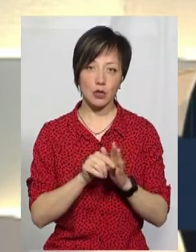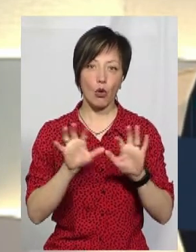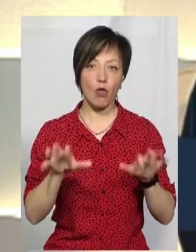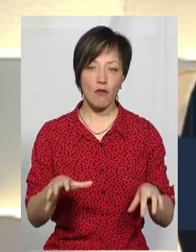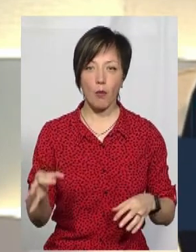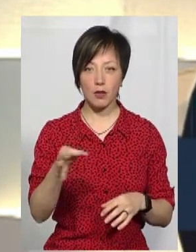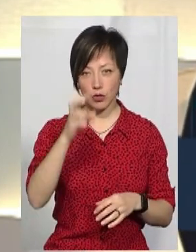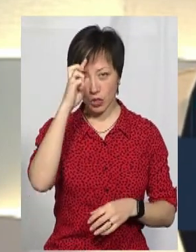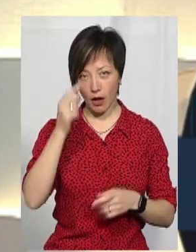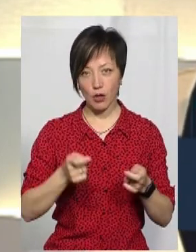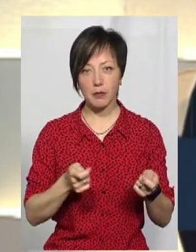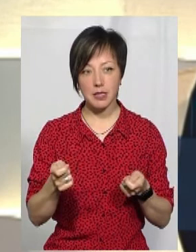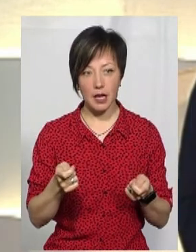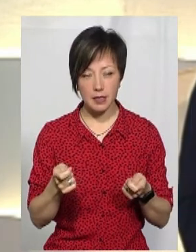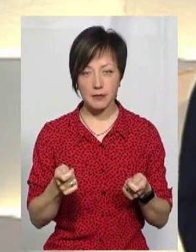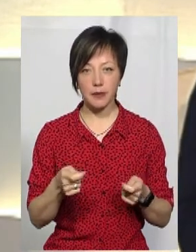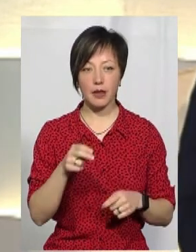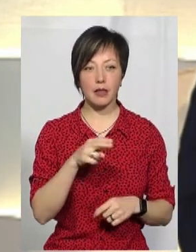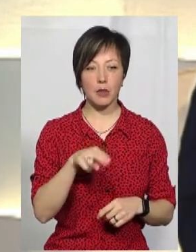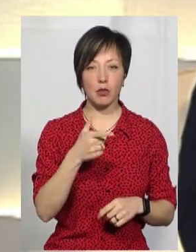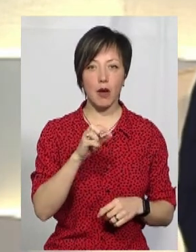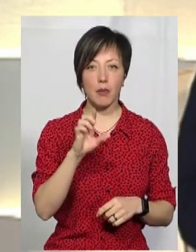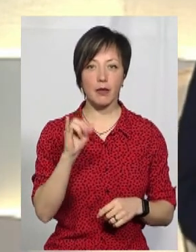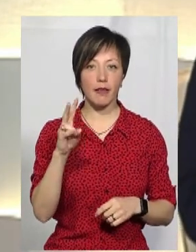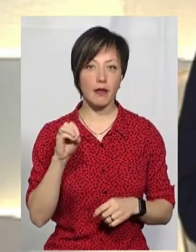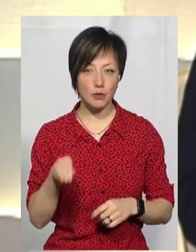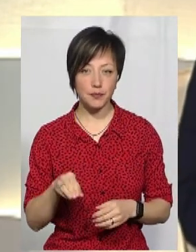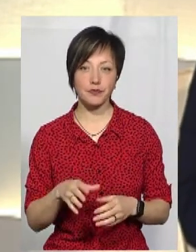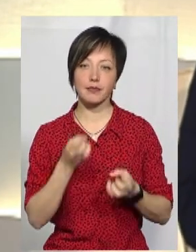головою обласної державної адміністрації Дмитром Габінетом.